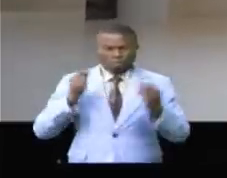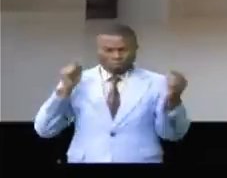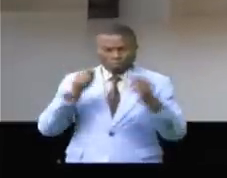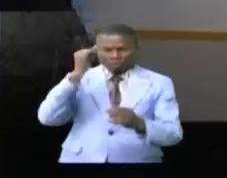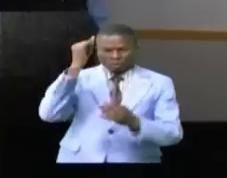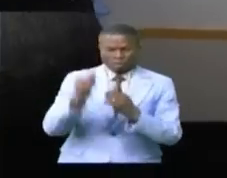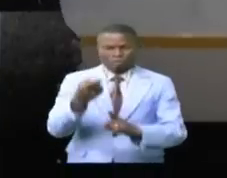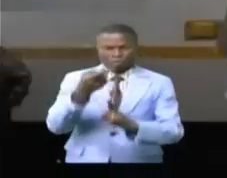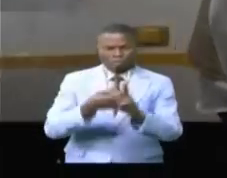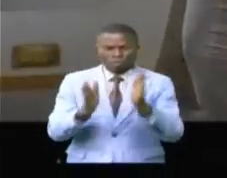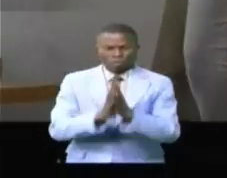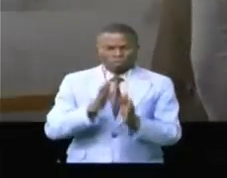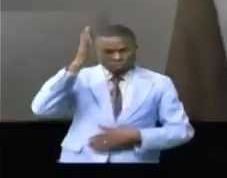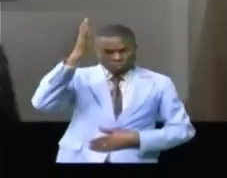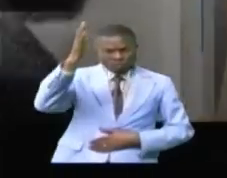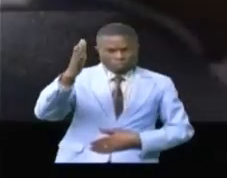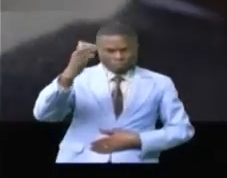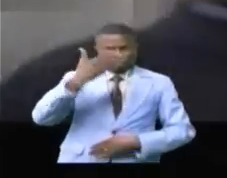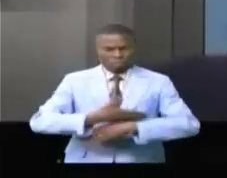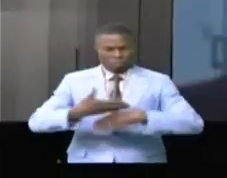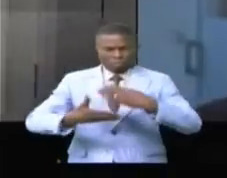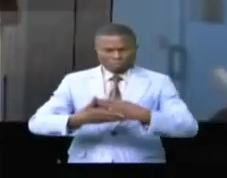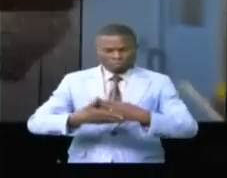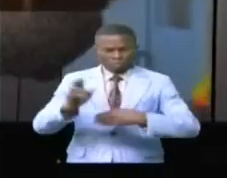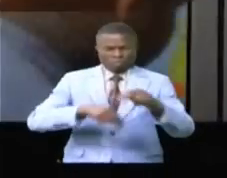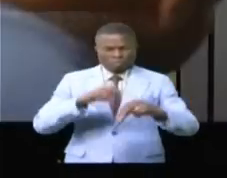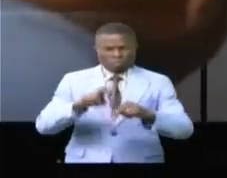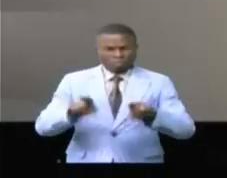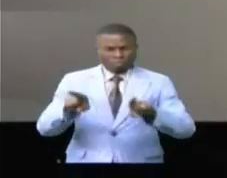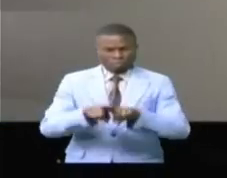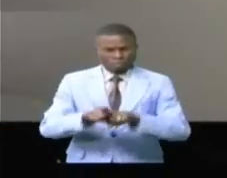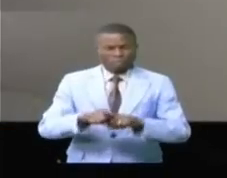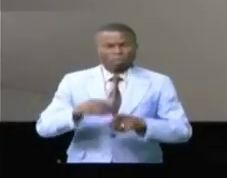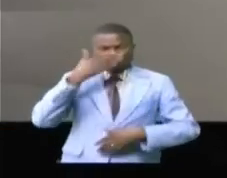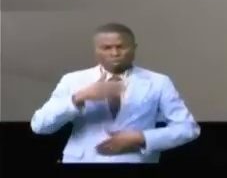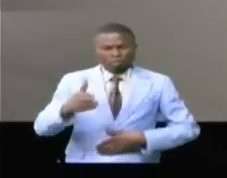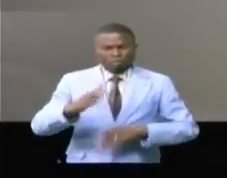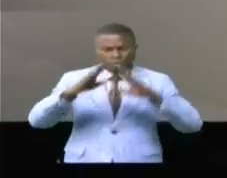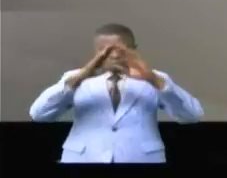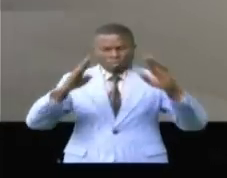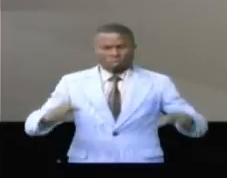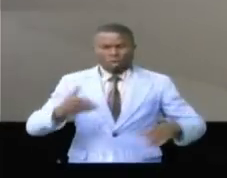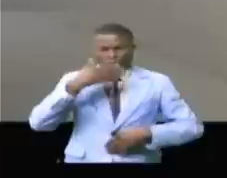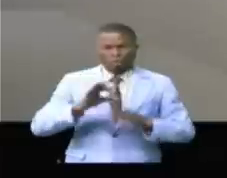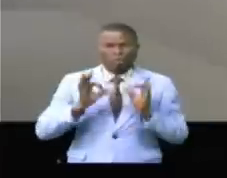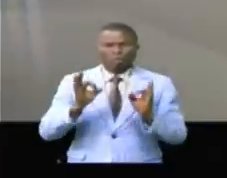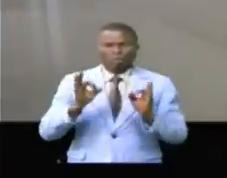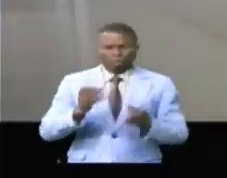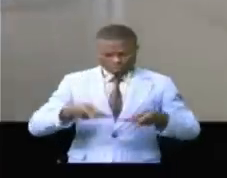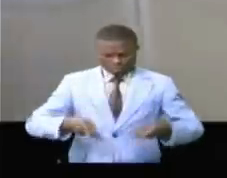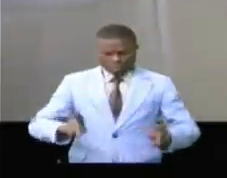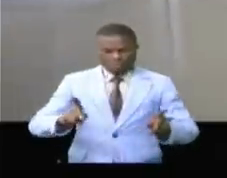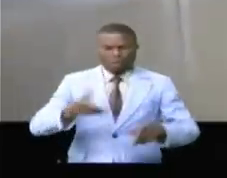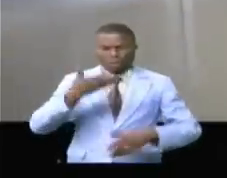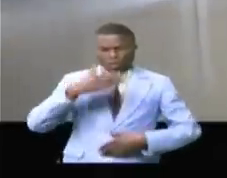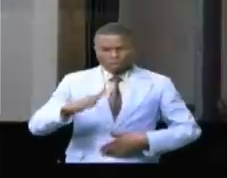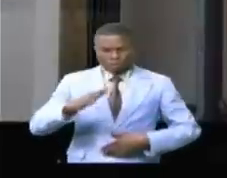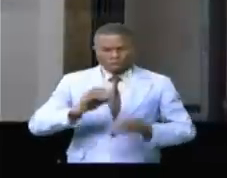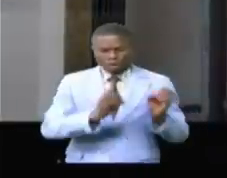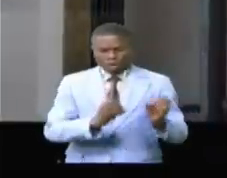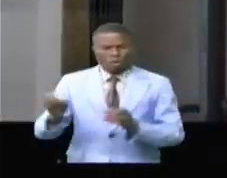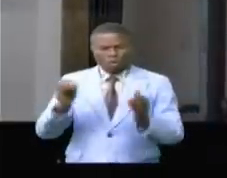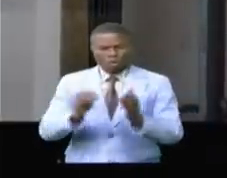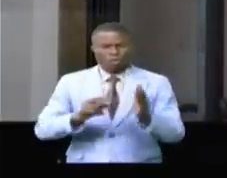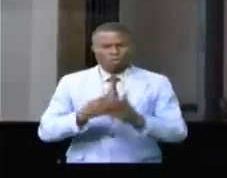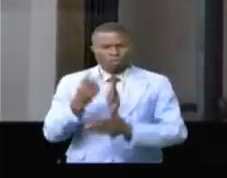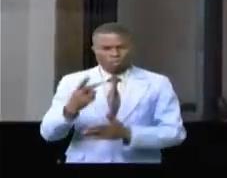d'octobre prochain. Construit selon les normes en la matière, ce nouveau bâtiment va permettre à ce centre de se réorganiser